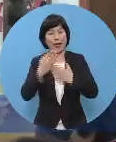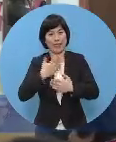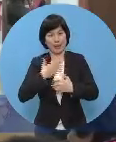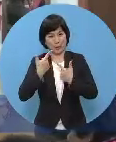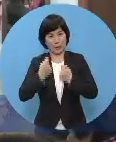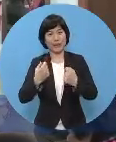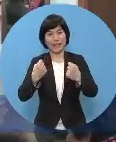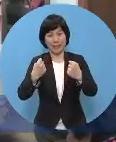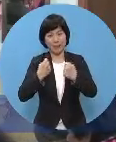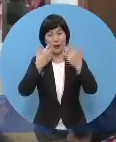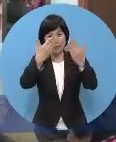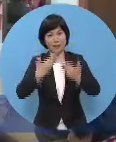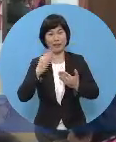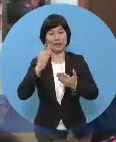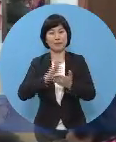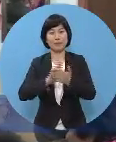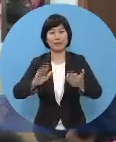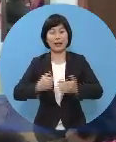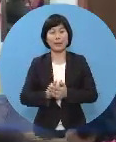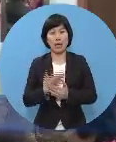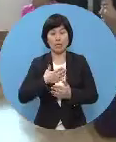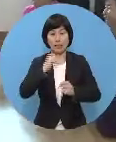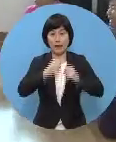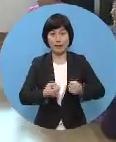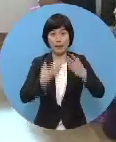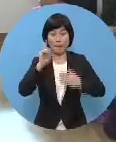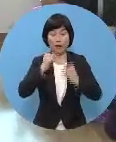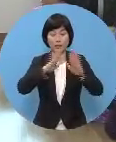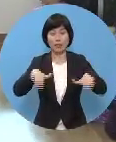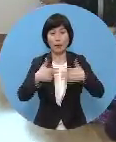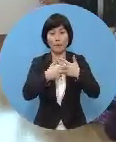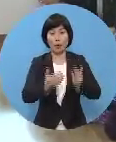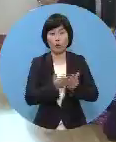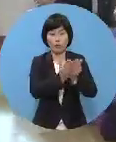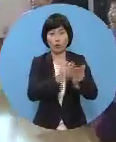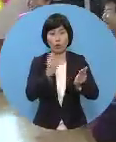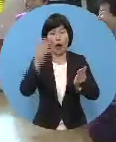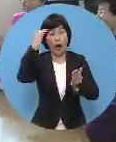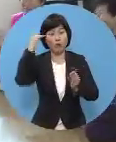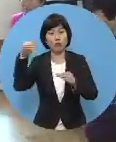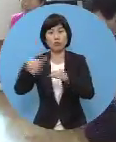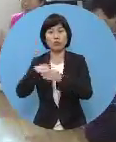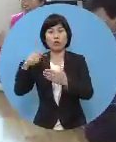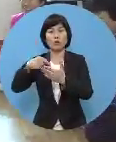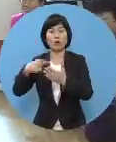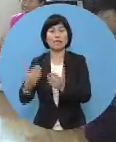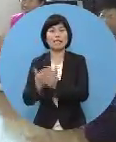보면 저도 또 에너지를 받아간답니다. 이 행사는 전남도 병원선과